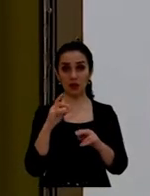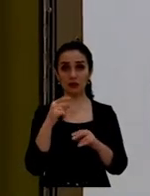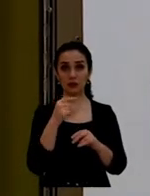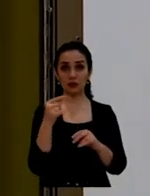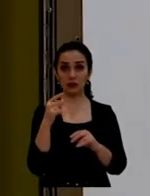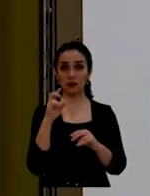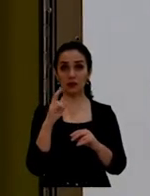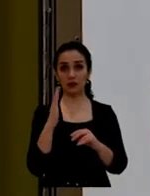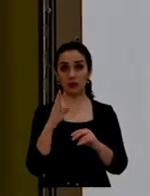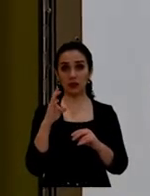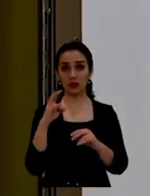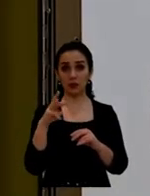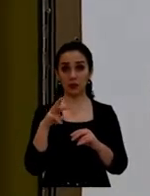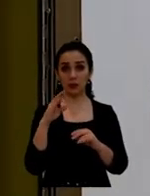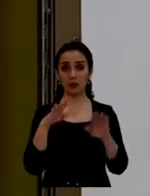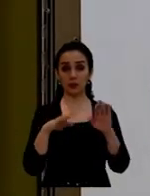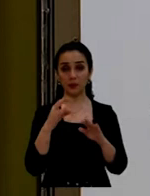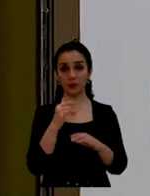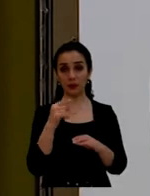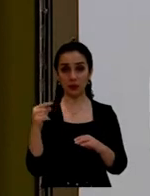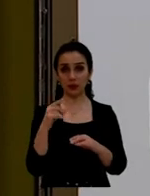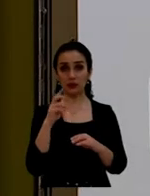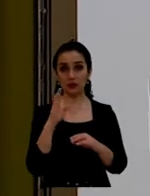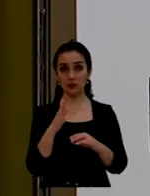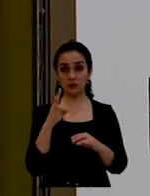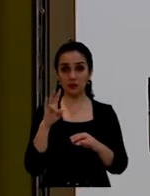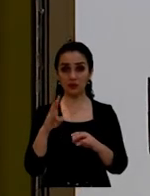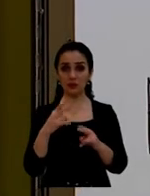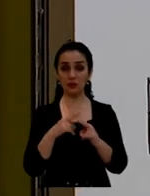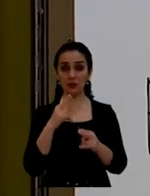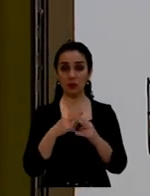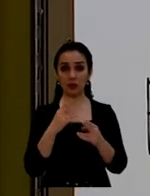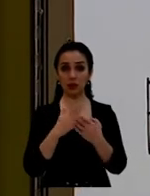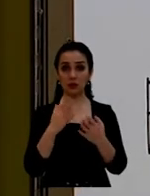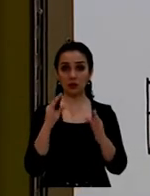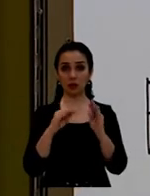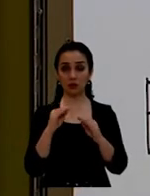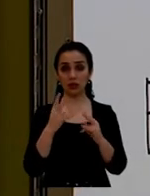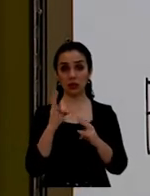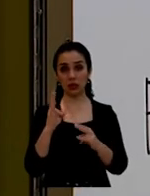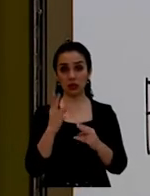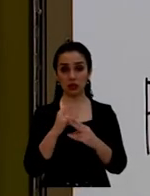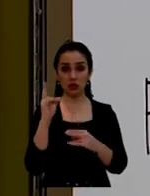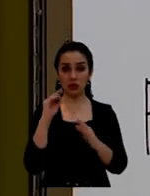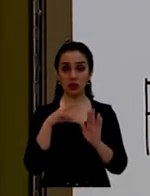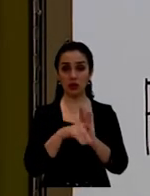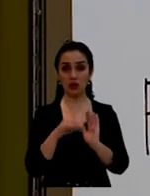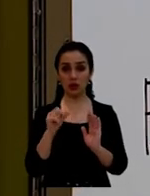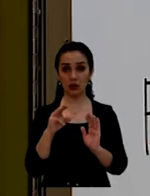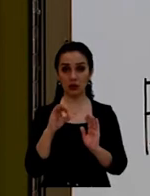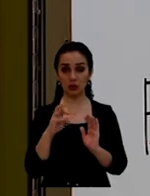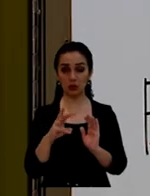здесь валентность имеется ввиду металла образующего соль и n число атомов